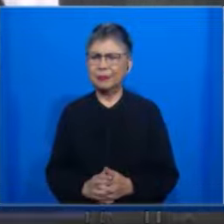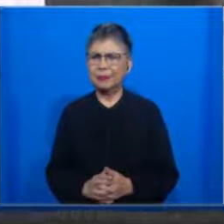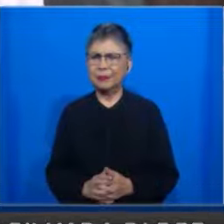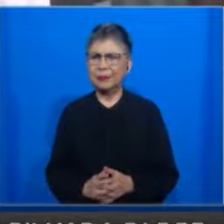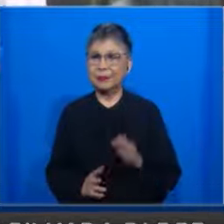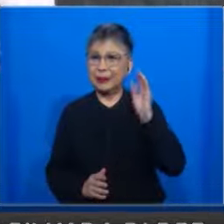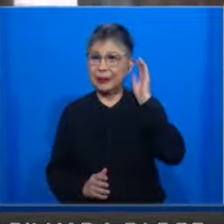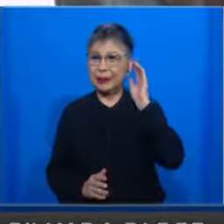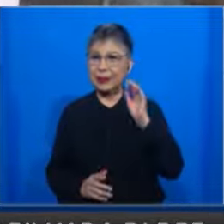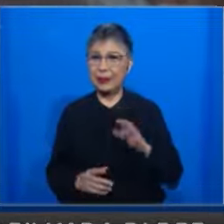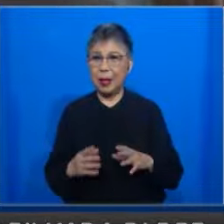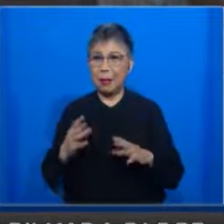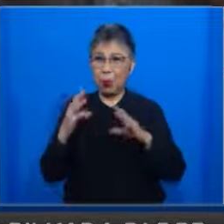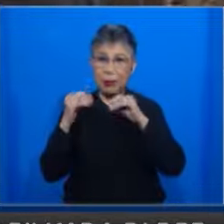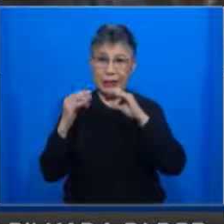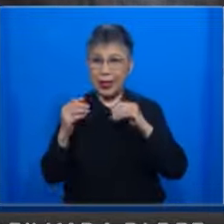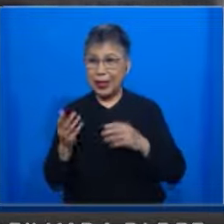Bang Albinya tetap ngomong atau gimana?